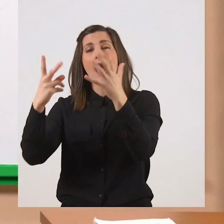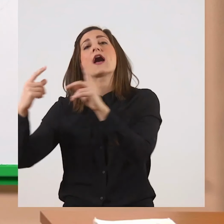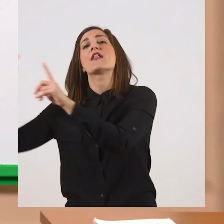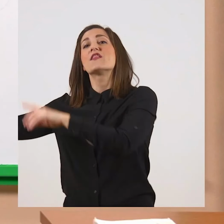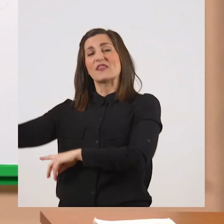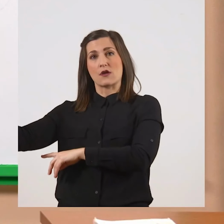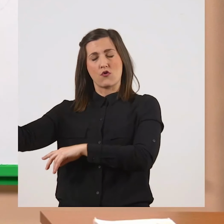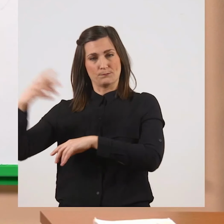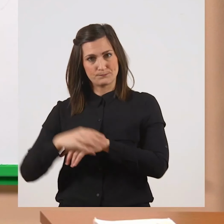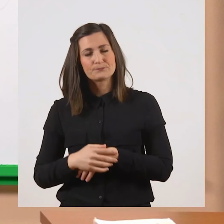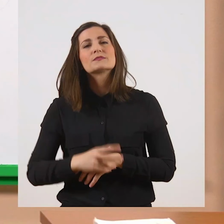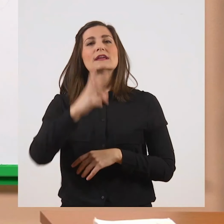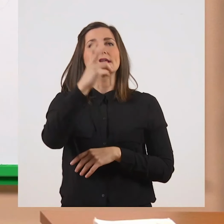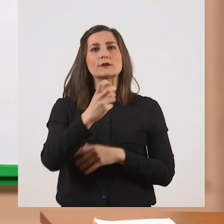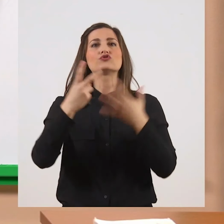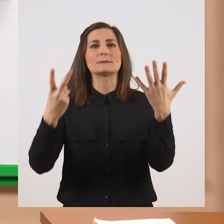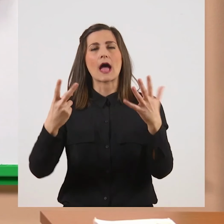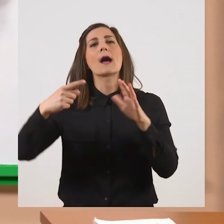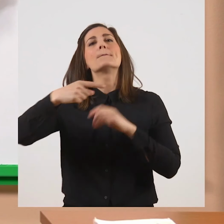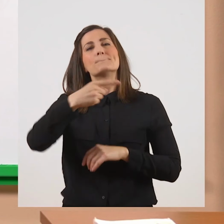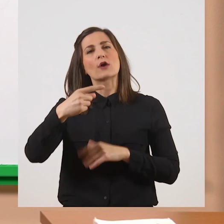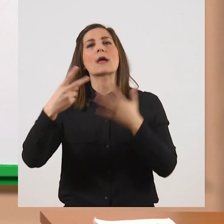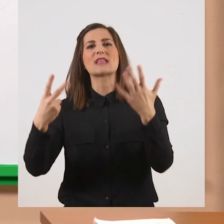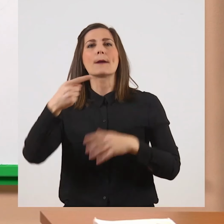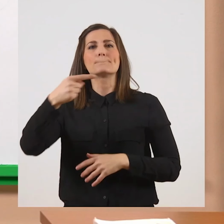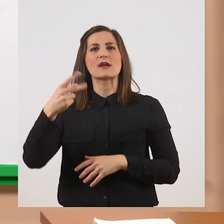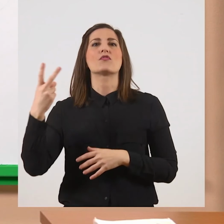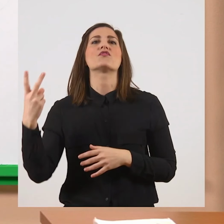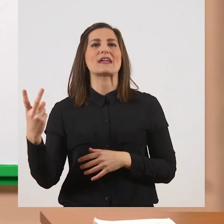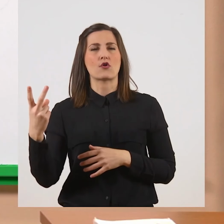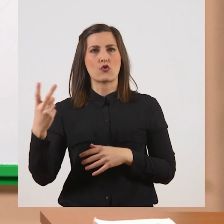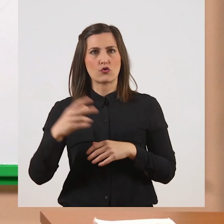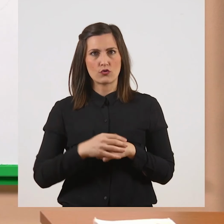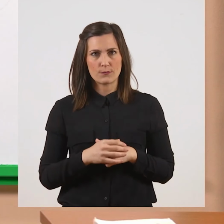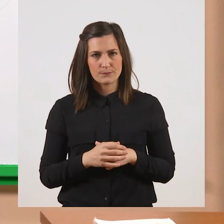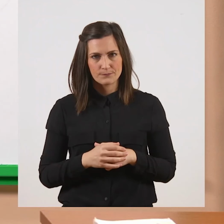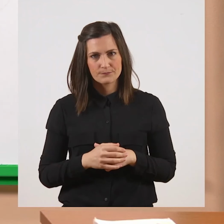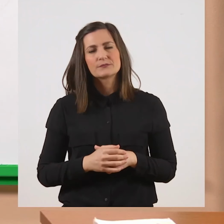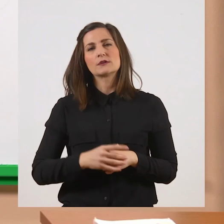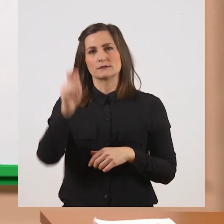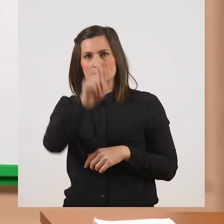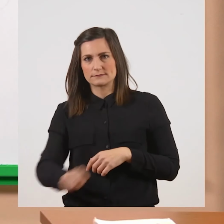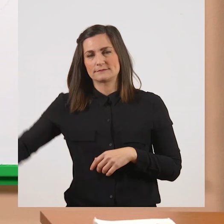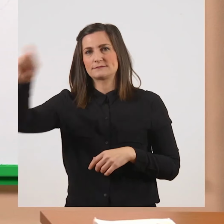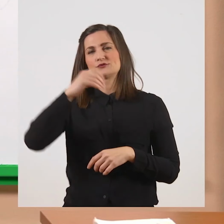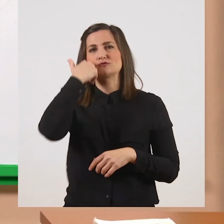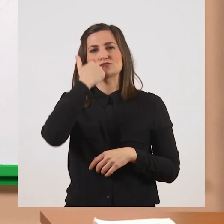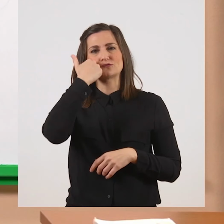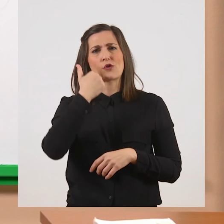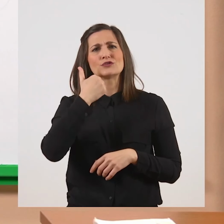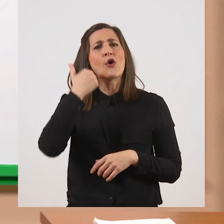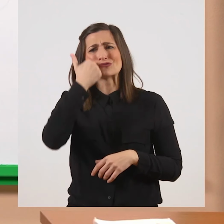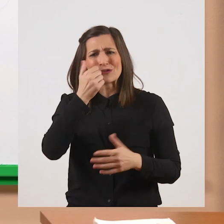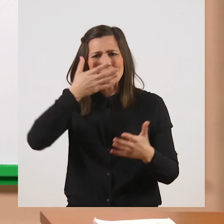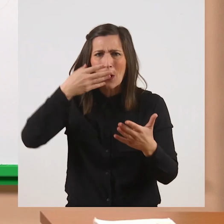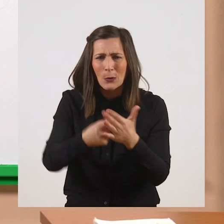πράξη μου. 27 πλην 7 πλην 2. Να βάλουμε και λίγο κόκκινο. Τελείωσε το